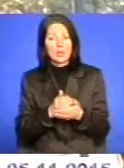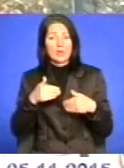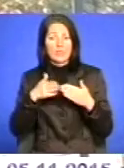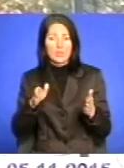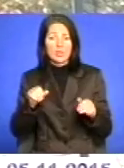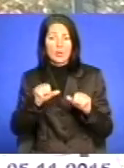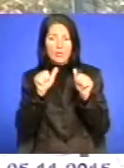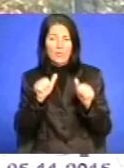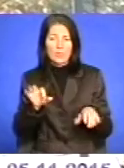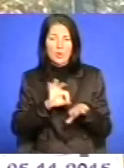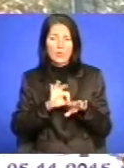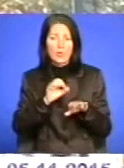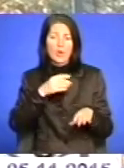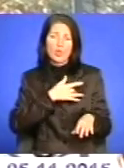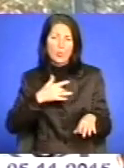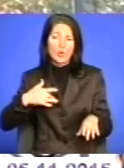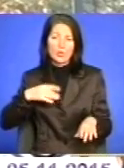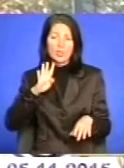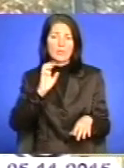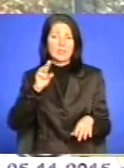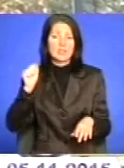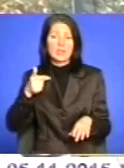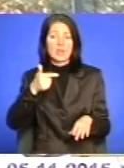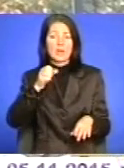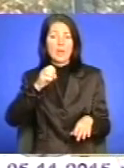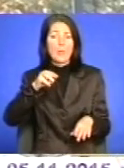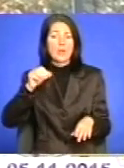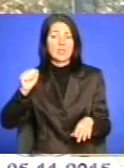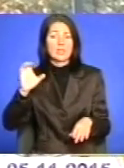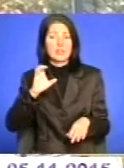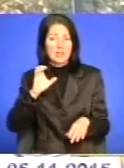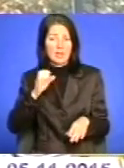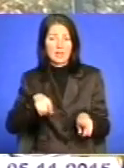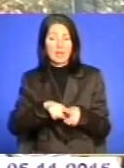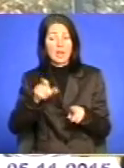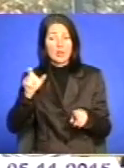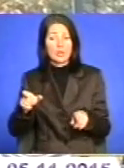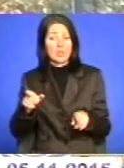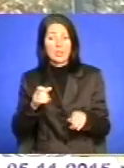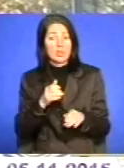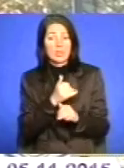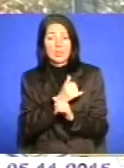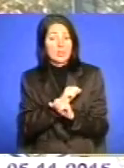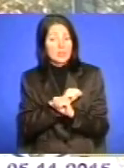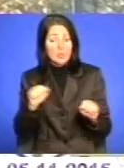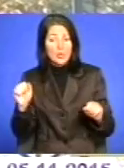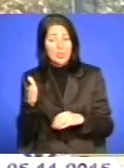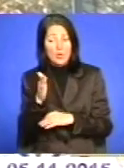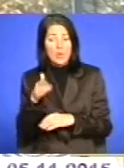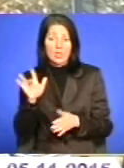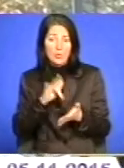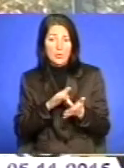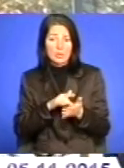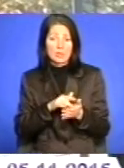форму туберкульозу 4-го степеня, гепатит С і цілий набір. Взагалі-то така людина має гуляти по місці, поміж